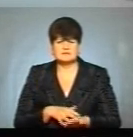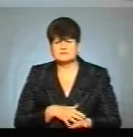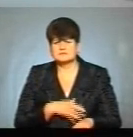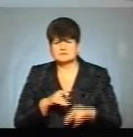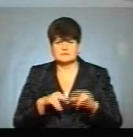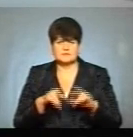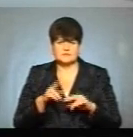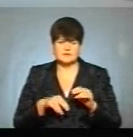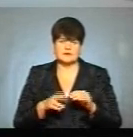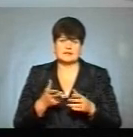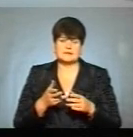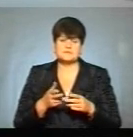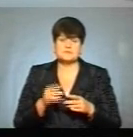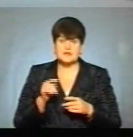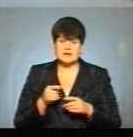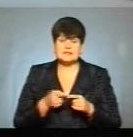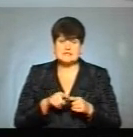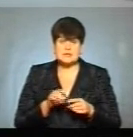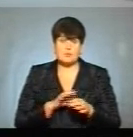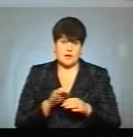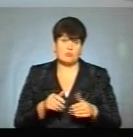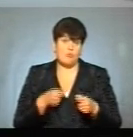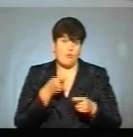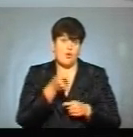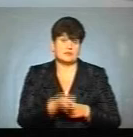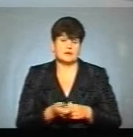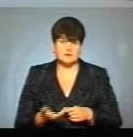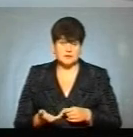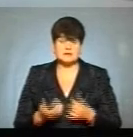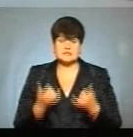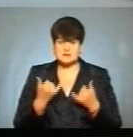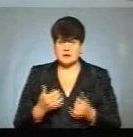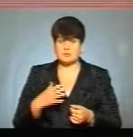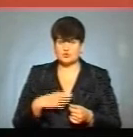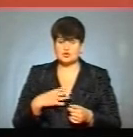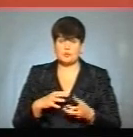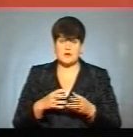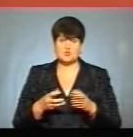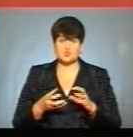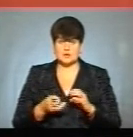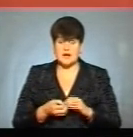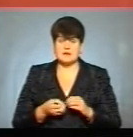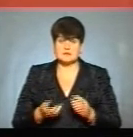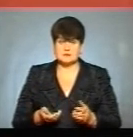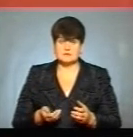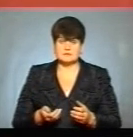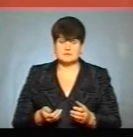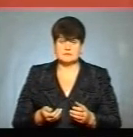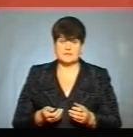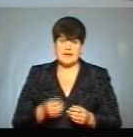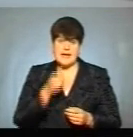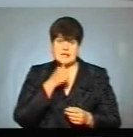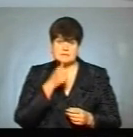не завершений, і такий проект поданий. Ми зараз очікуємо результатів саме